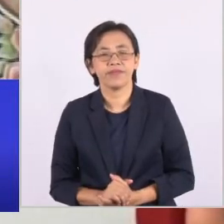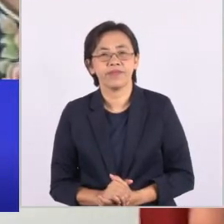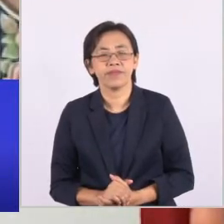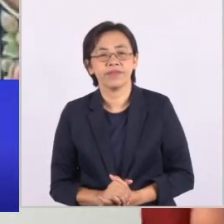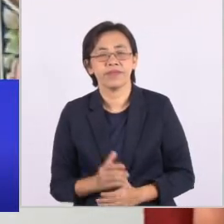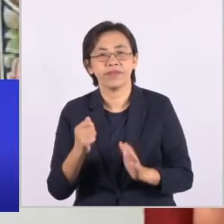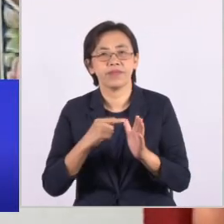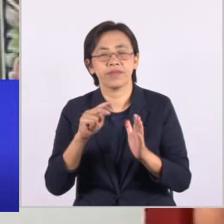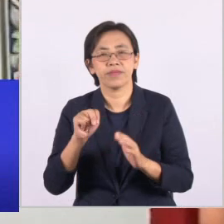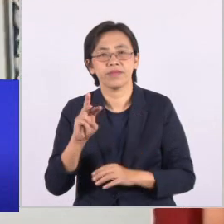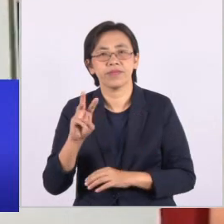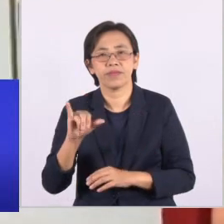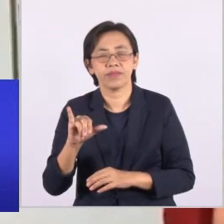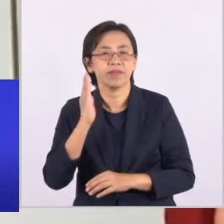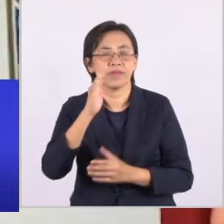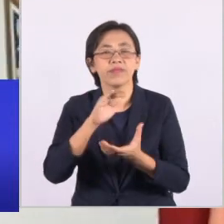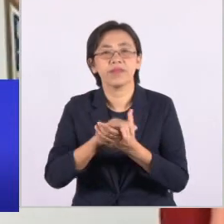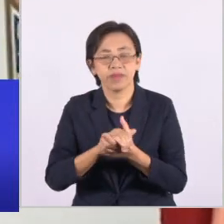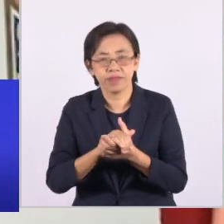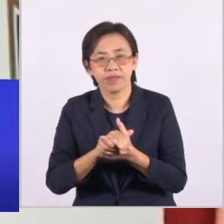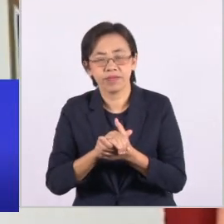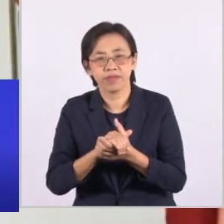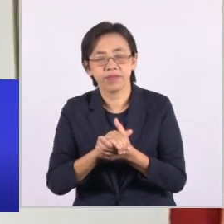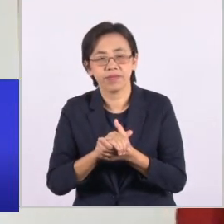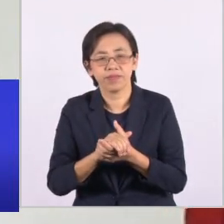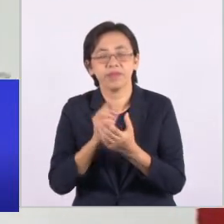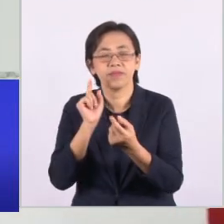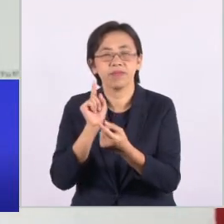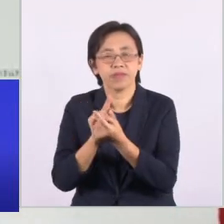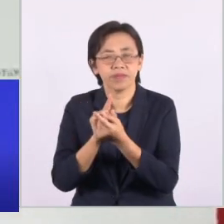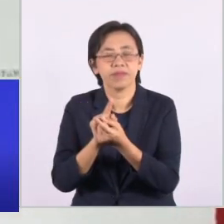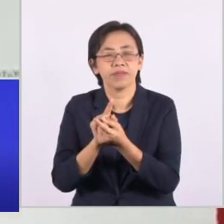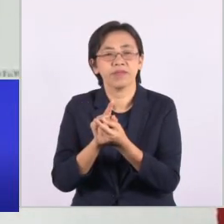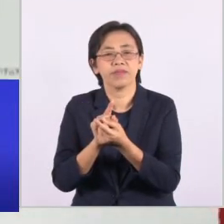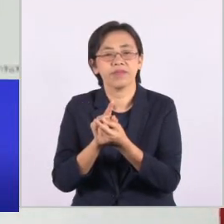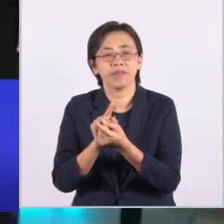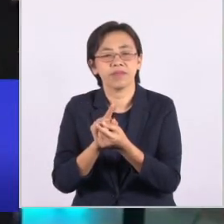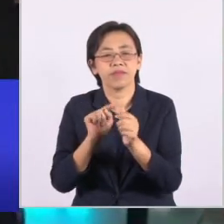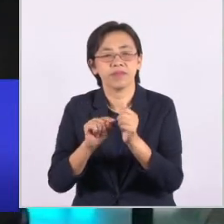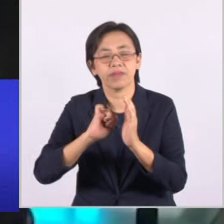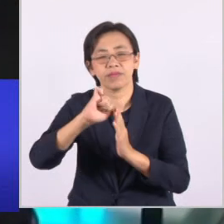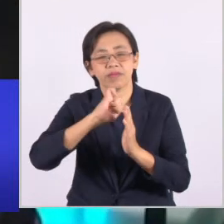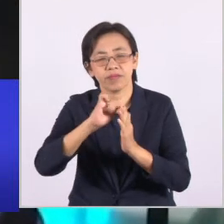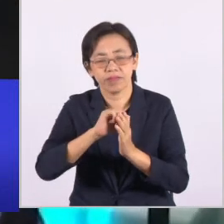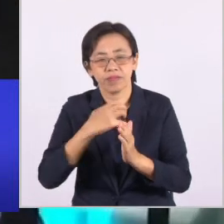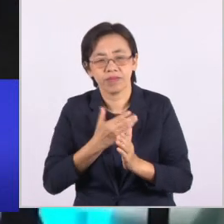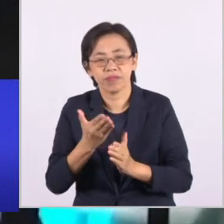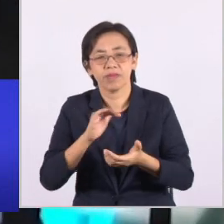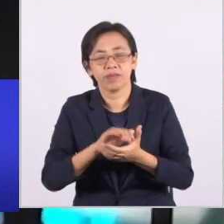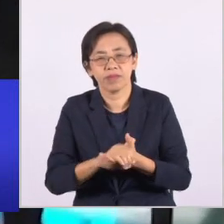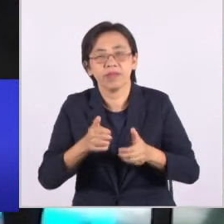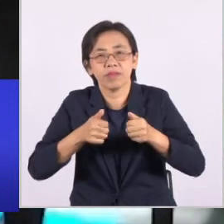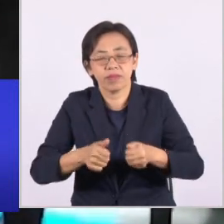สำหรับการเจ้าบ่าวนะคะก็มาที่ว่าการอำเภอจังหวัดเชียงใหม่เพื่อแจ้งความประสงค์ขอจดทะเบียนสมรสนอกสถานที่